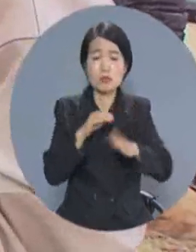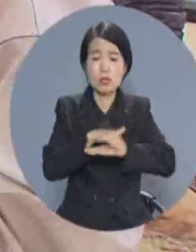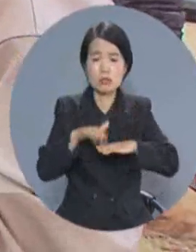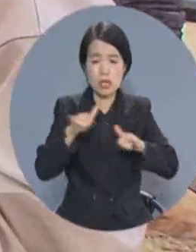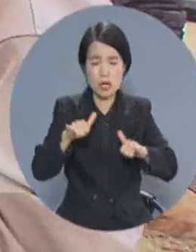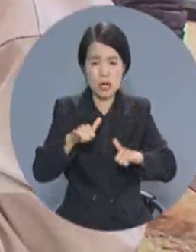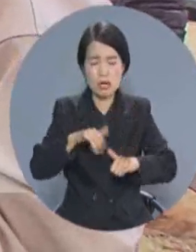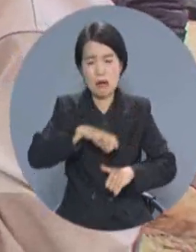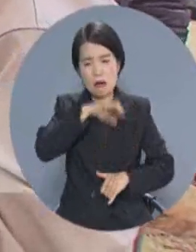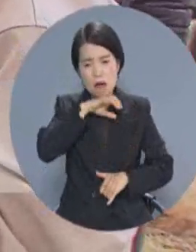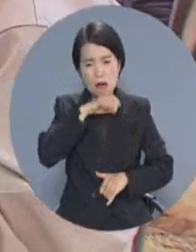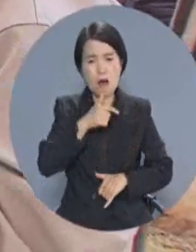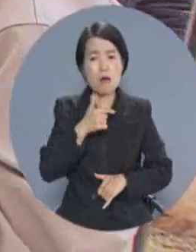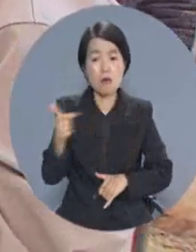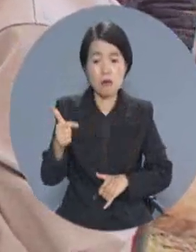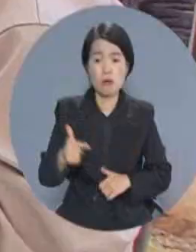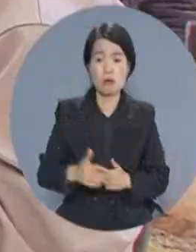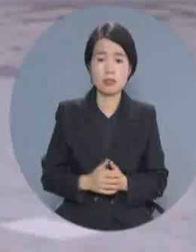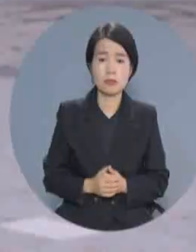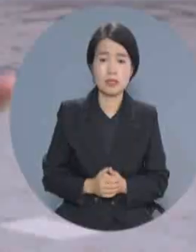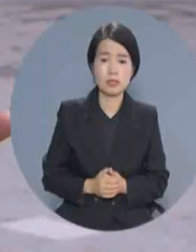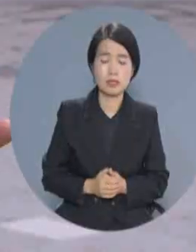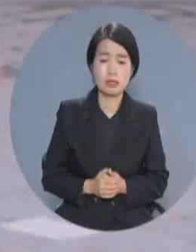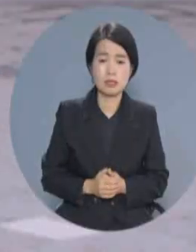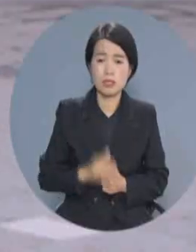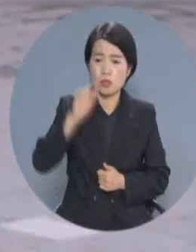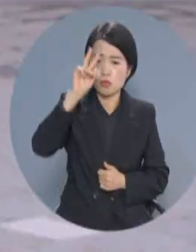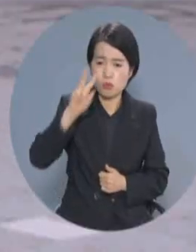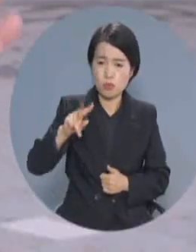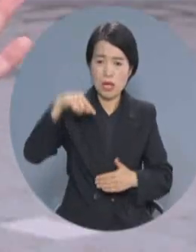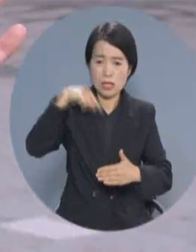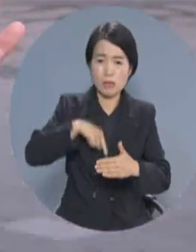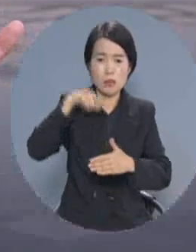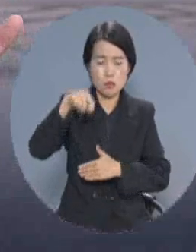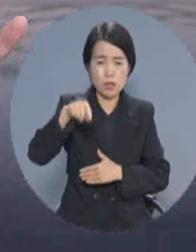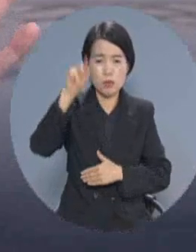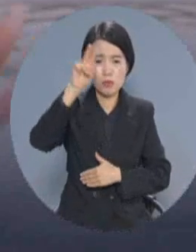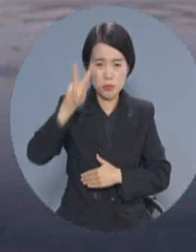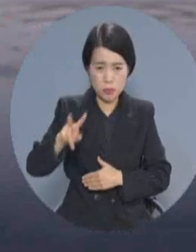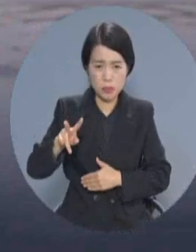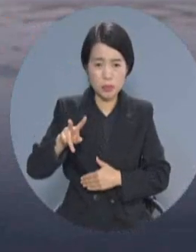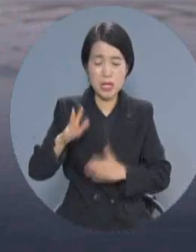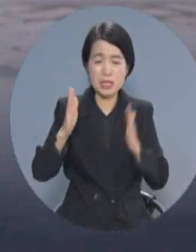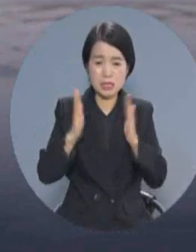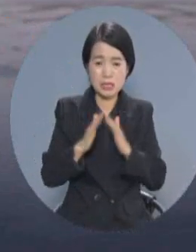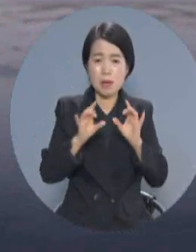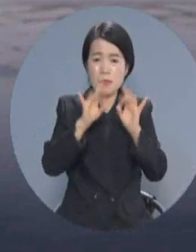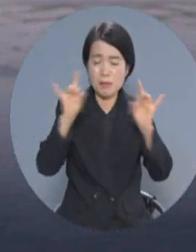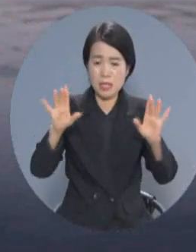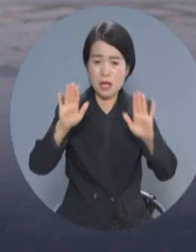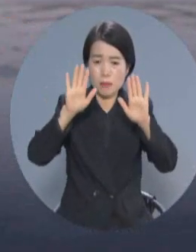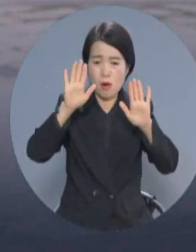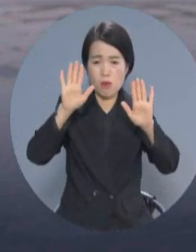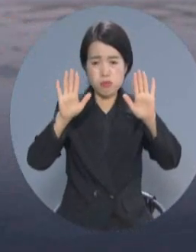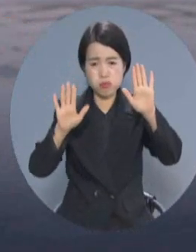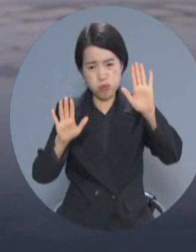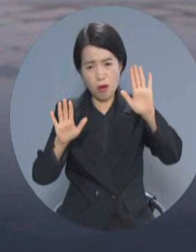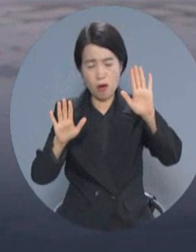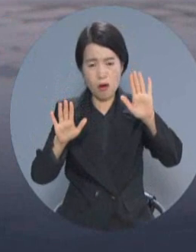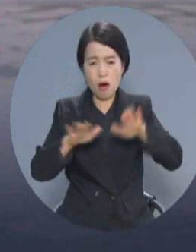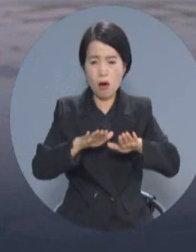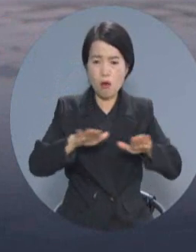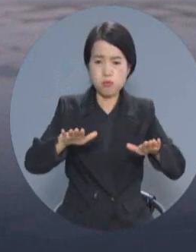예정자들은 강한 불만을 제기합니다. 균열, 뭐 내부, 외부 균열부터 시작해가지고 집집마다